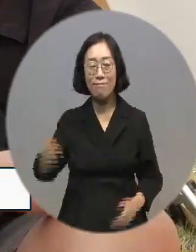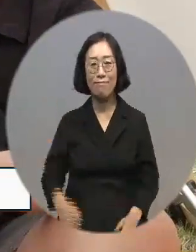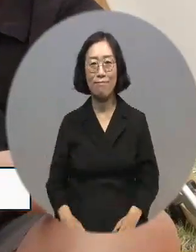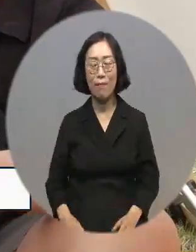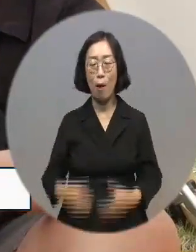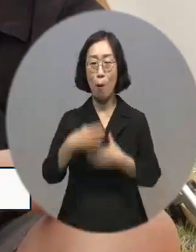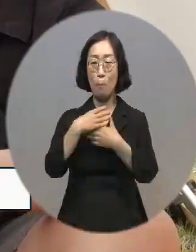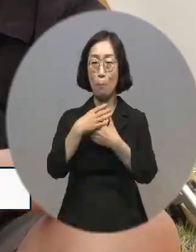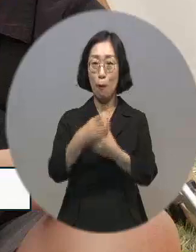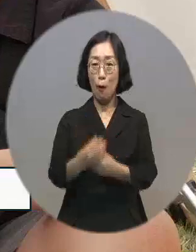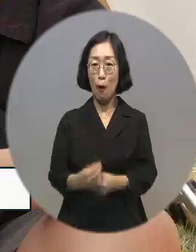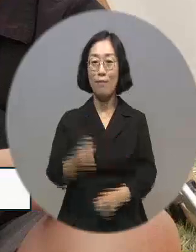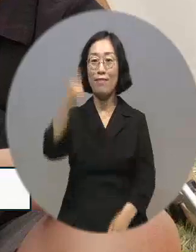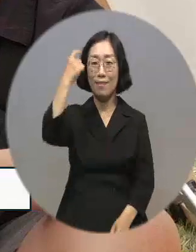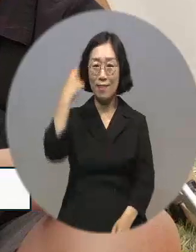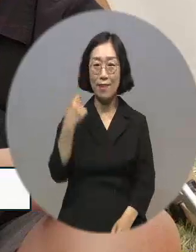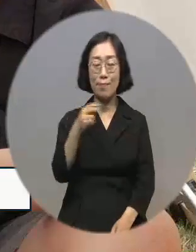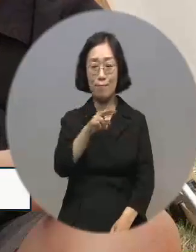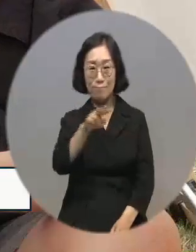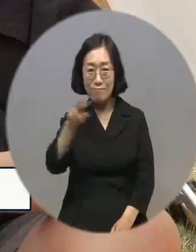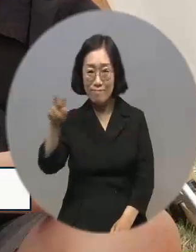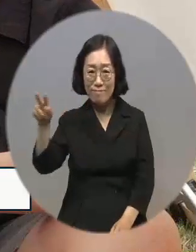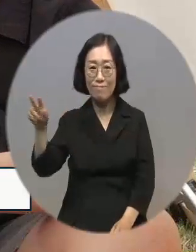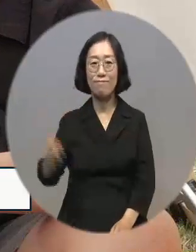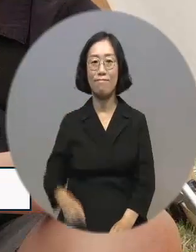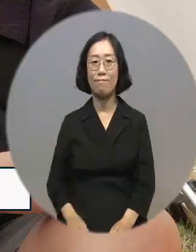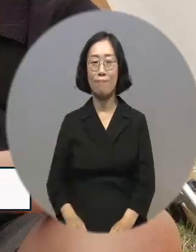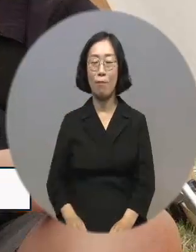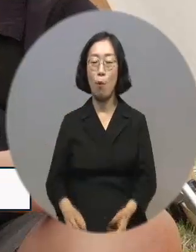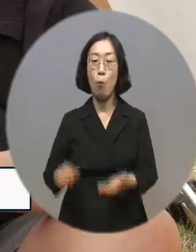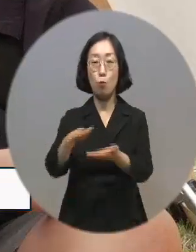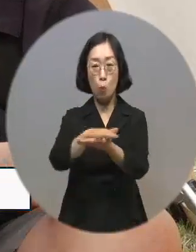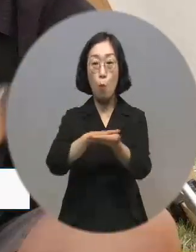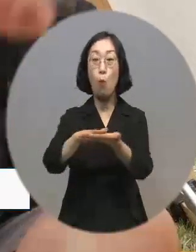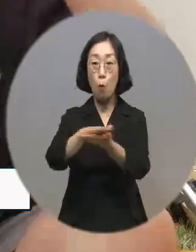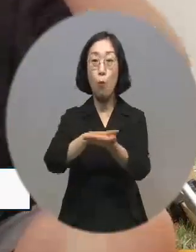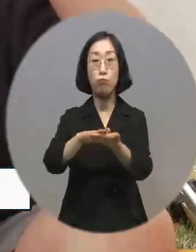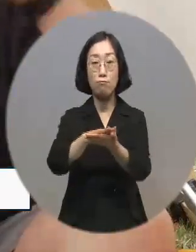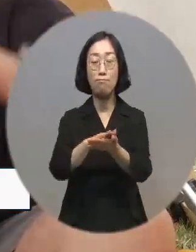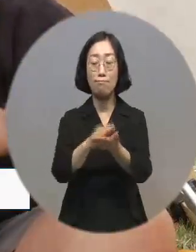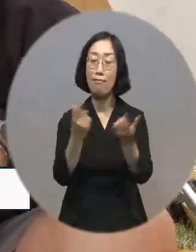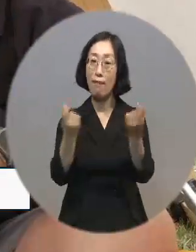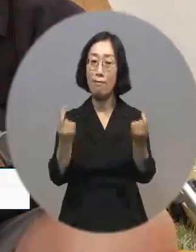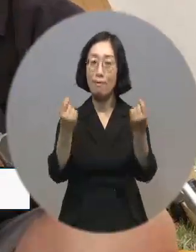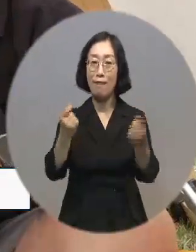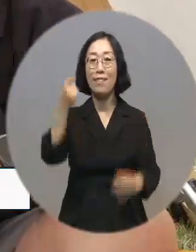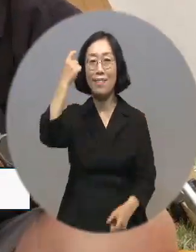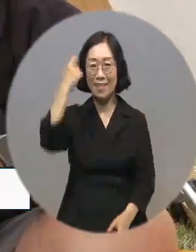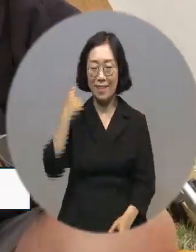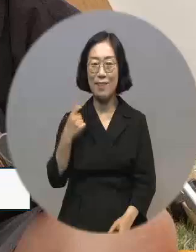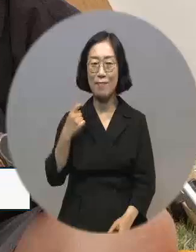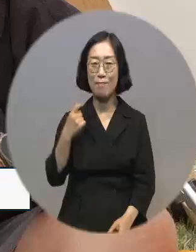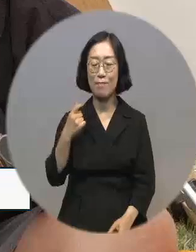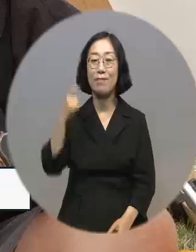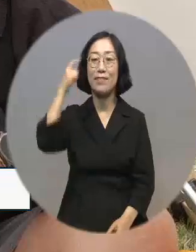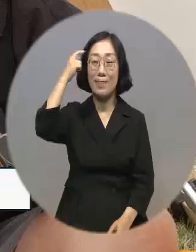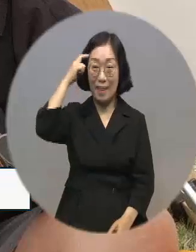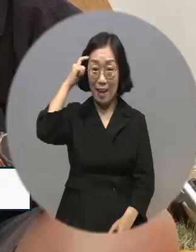너무 편안한 느낌인 거예요. 그래서 어디 놀러 온 것 같다는 그런